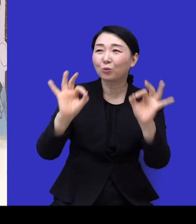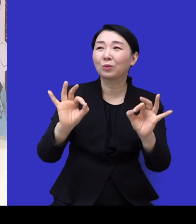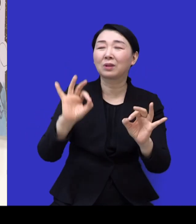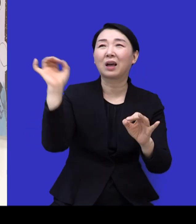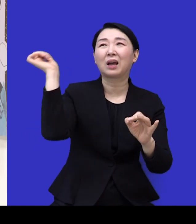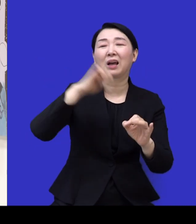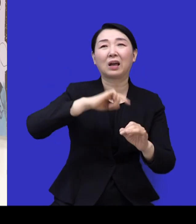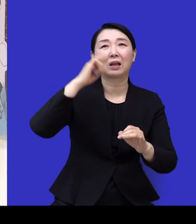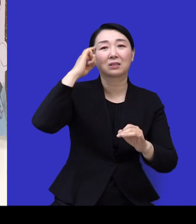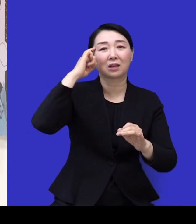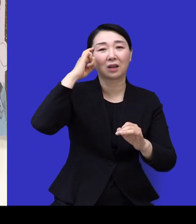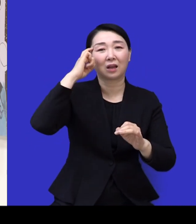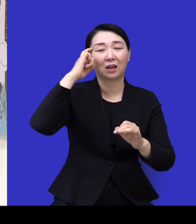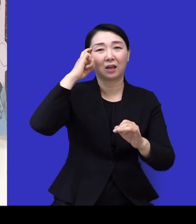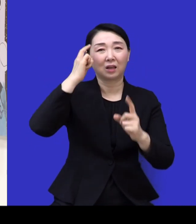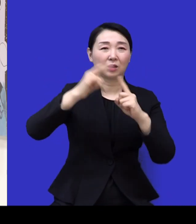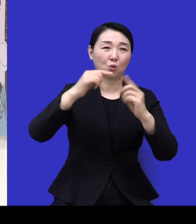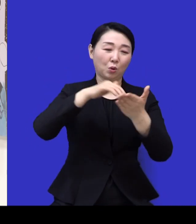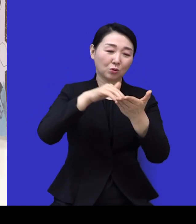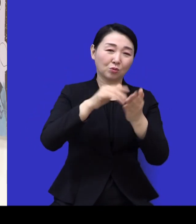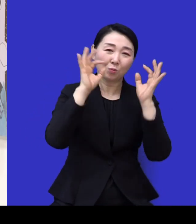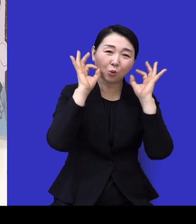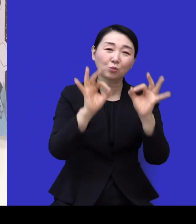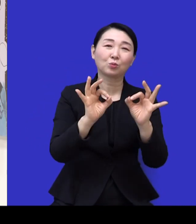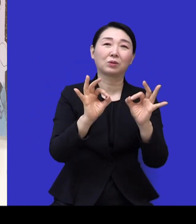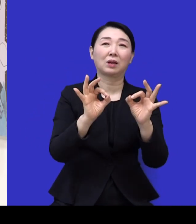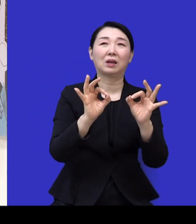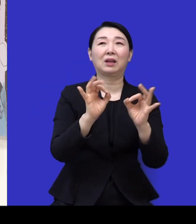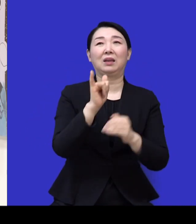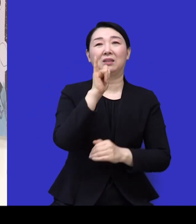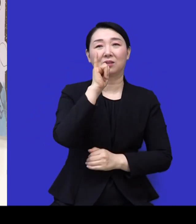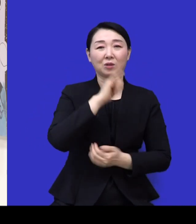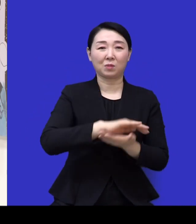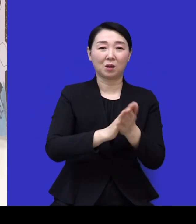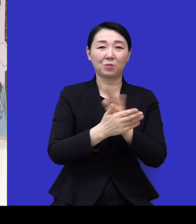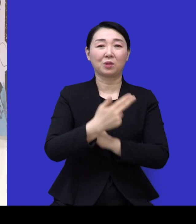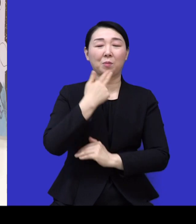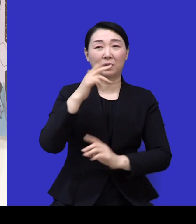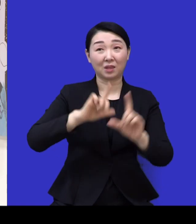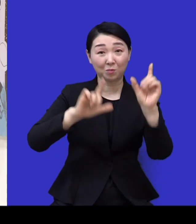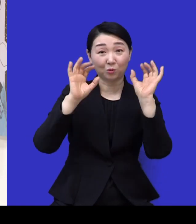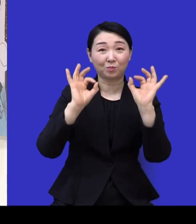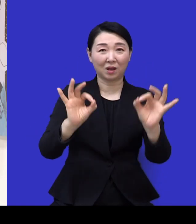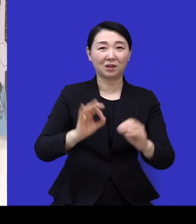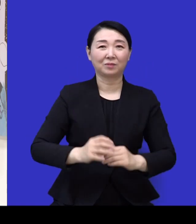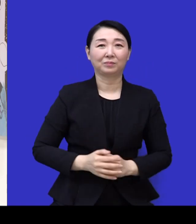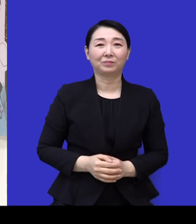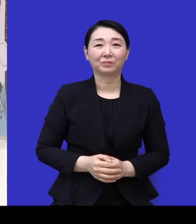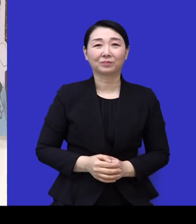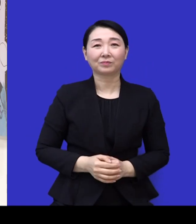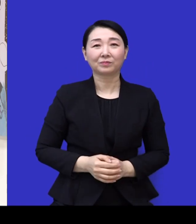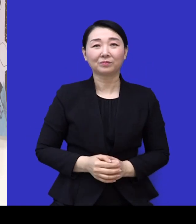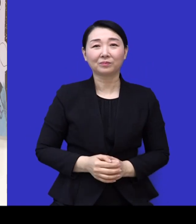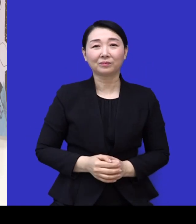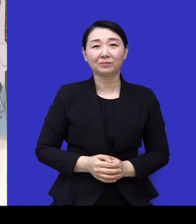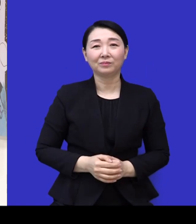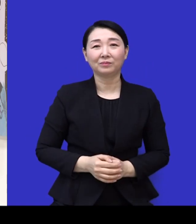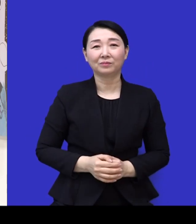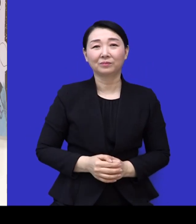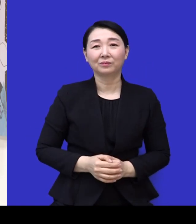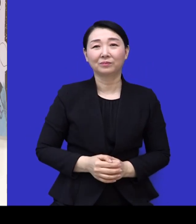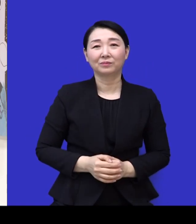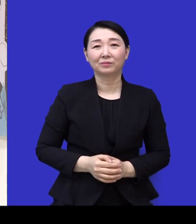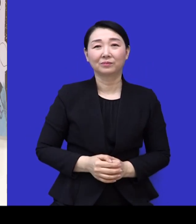이 교인 수를 보는구나. 이런 네. 정말 변하지 않는 저의 모습들 보면서 네. 아, 정말